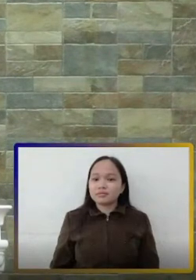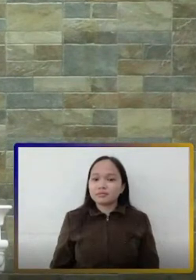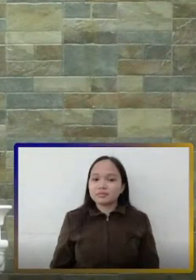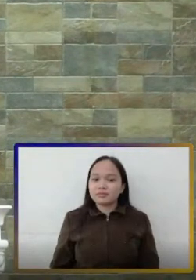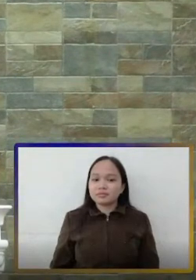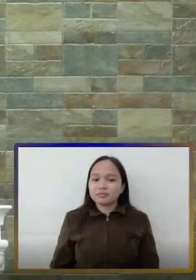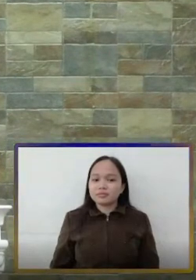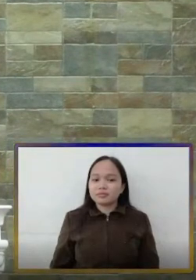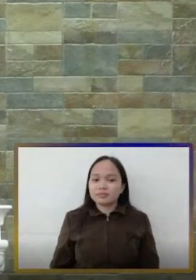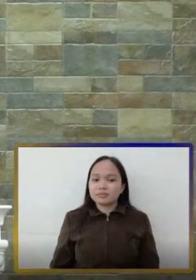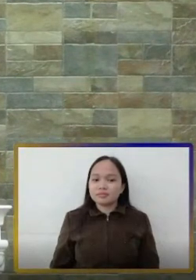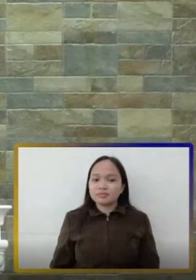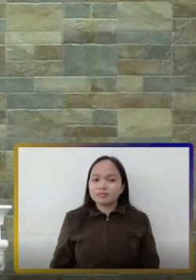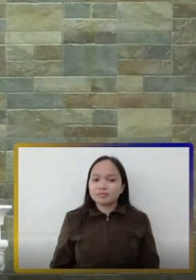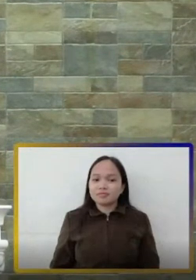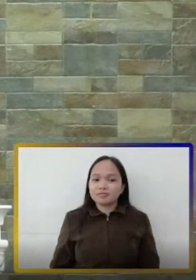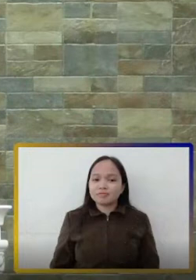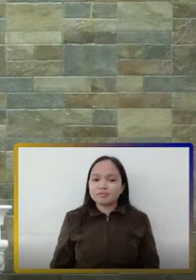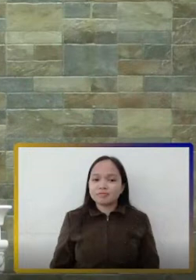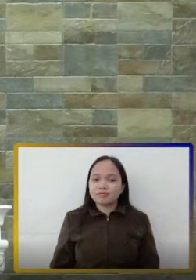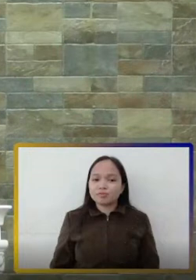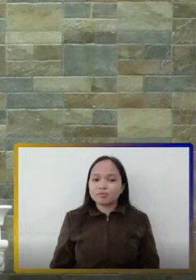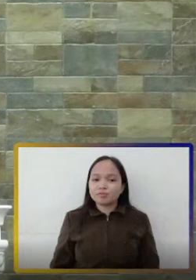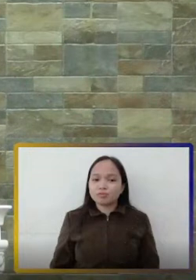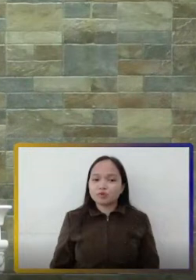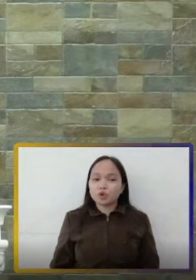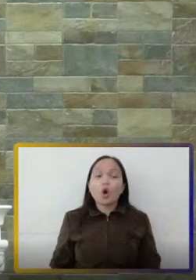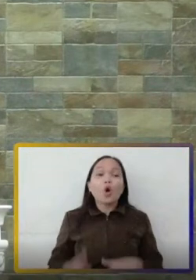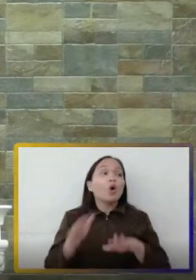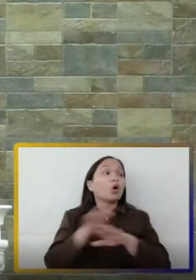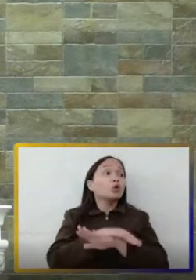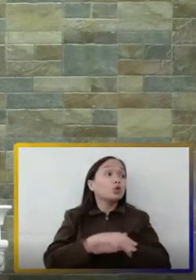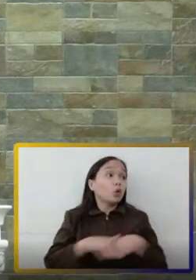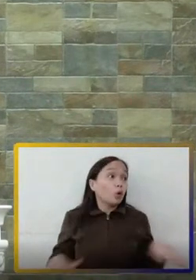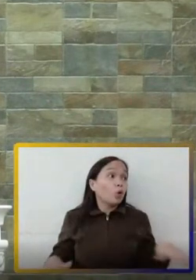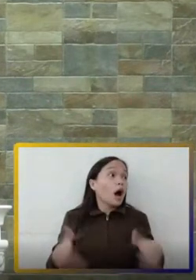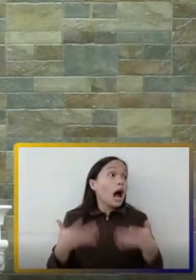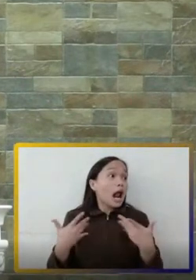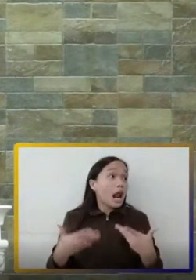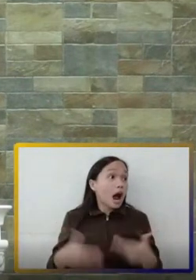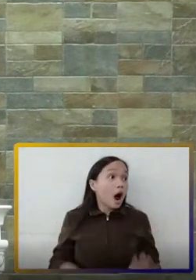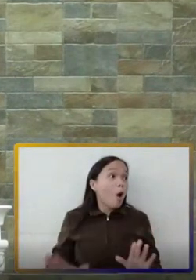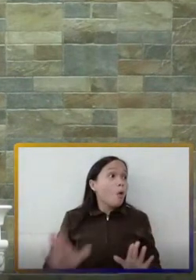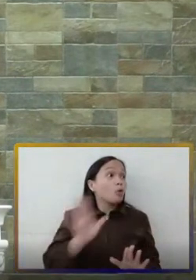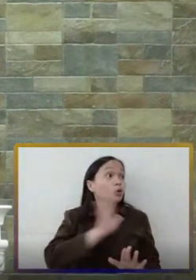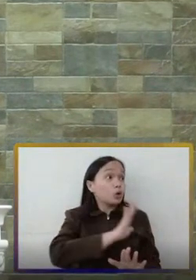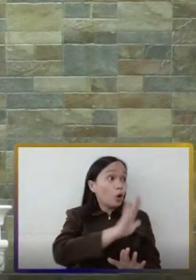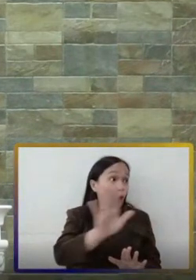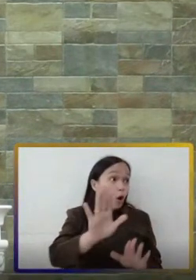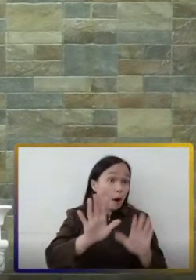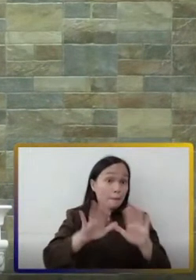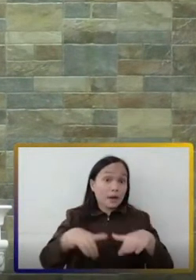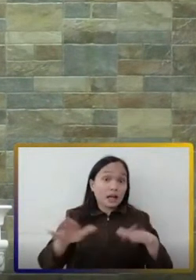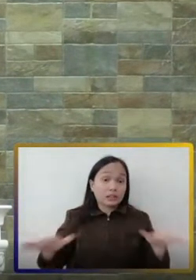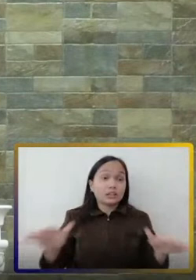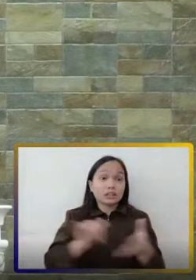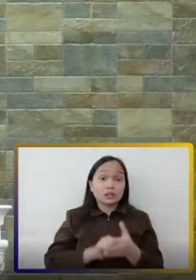Kapatid, huwag niyong papahintulutan ang anak ninyo sa solo ng bahay niyo.